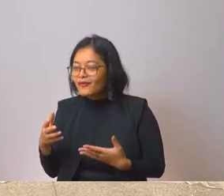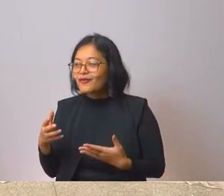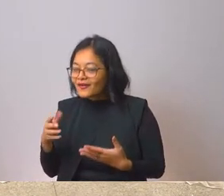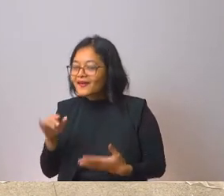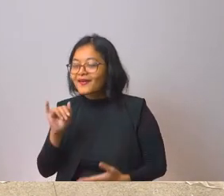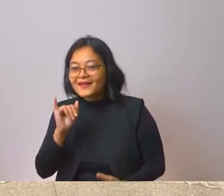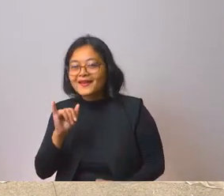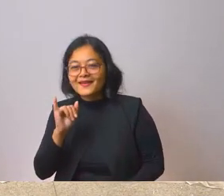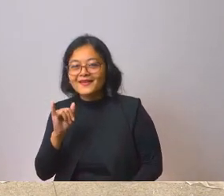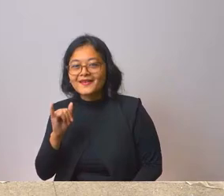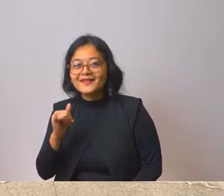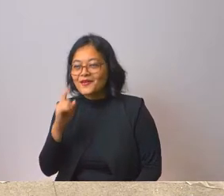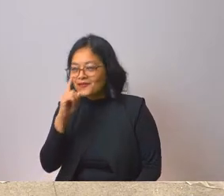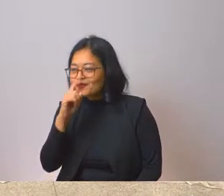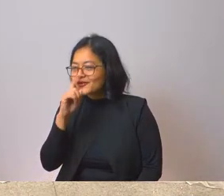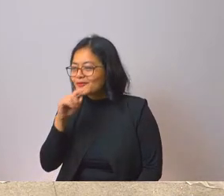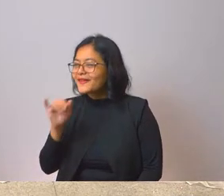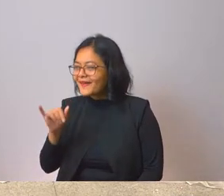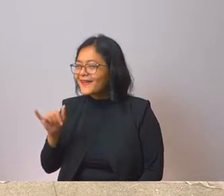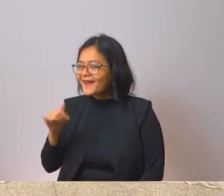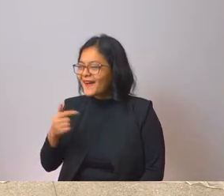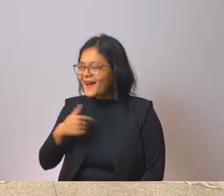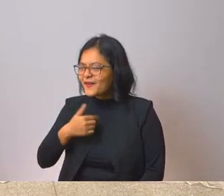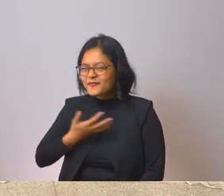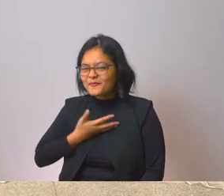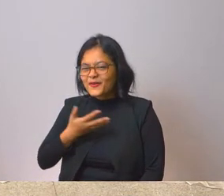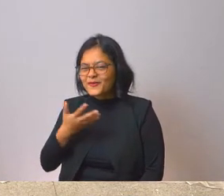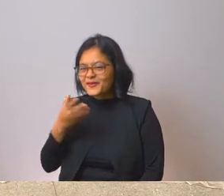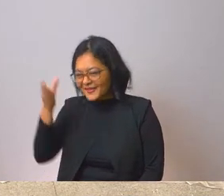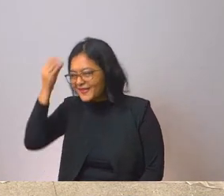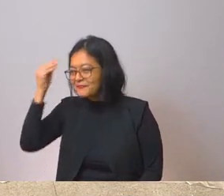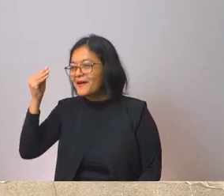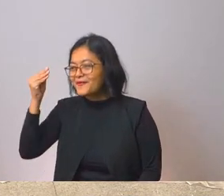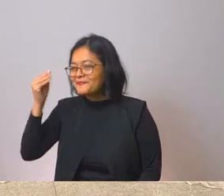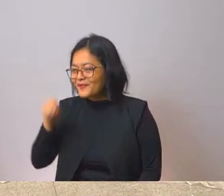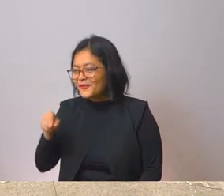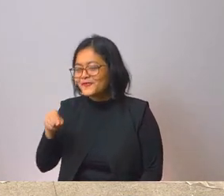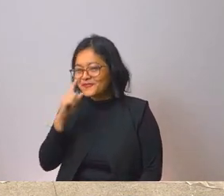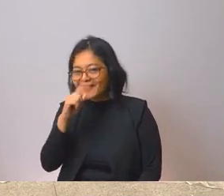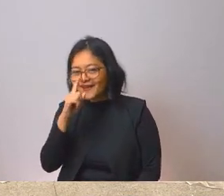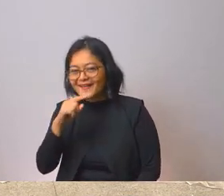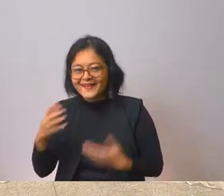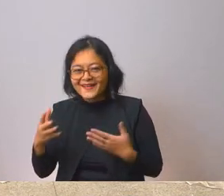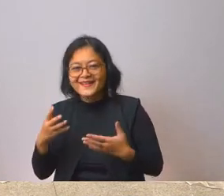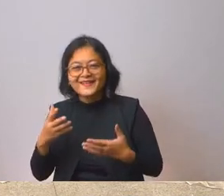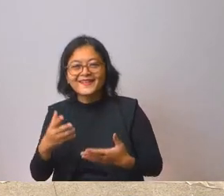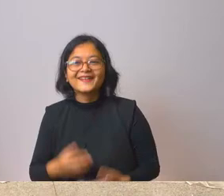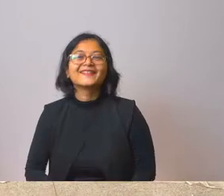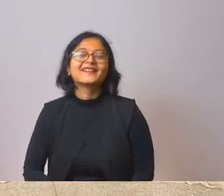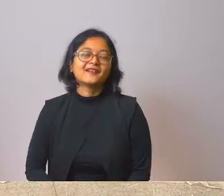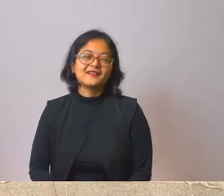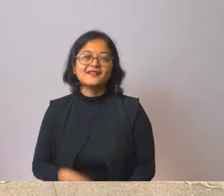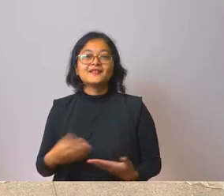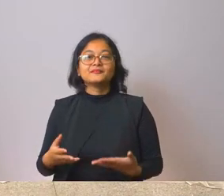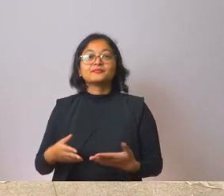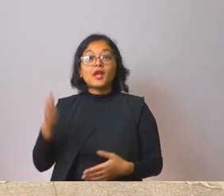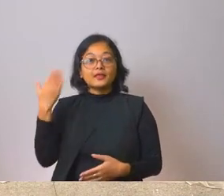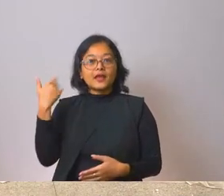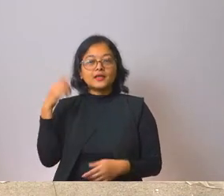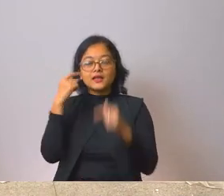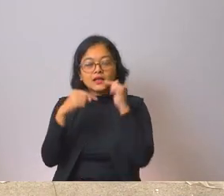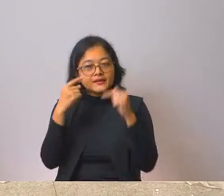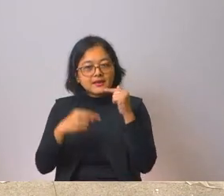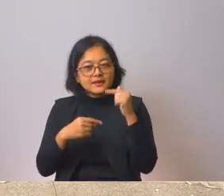bertukar jawab. Malah yang cemas Bapak Ibunya. Orang-orang di sana semangat. Ya. Bahkan para imam, ahli